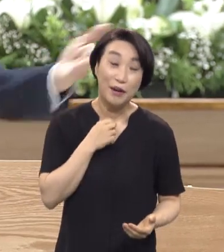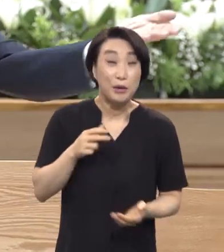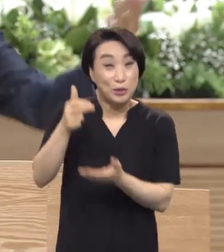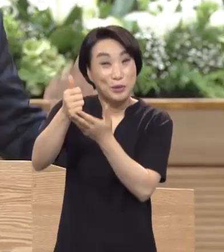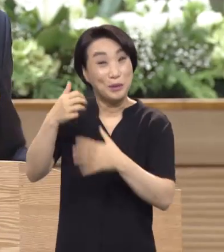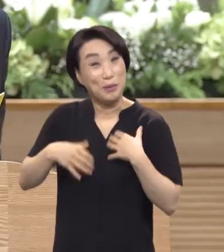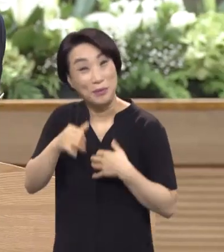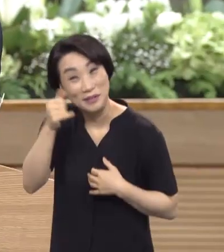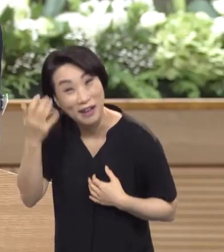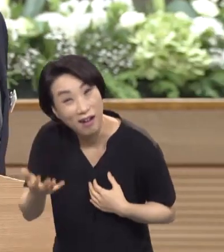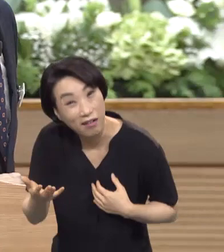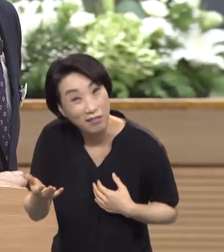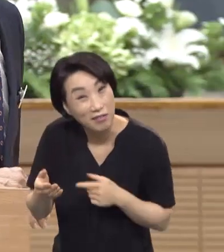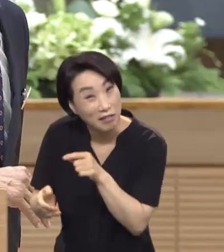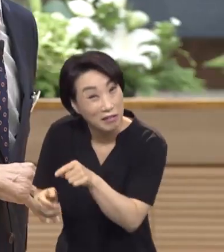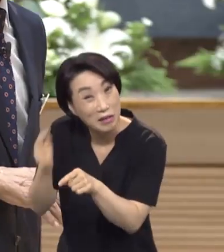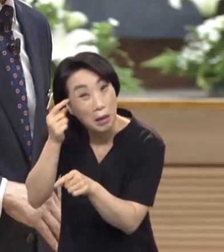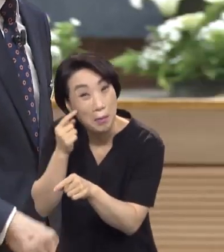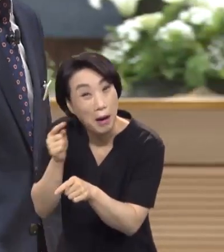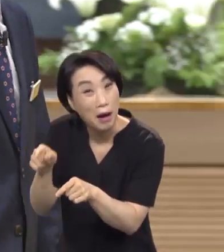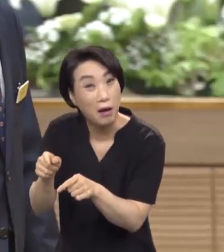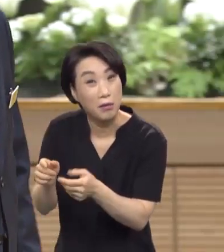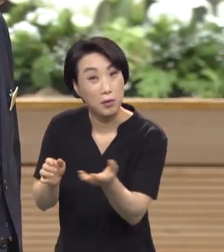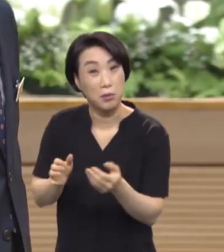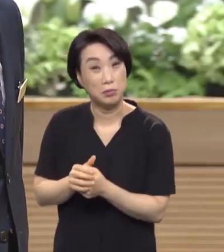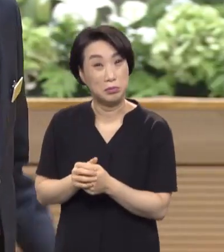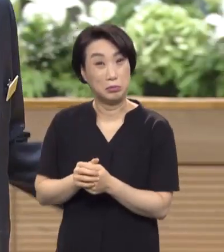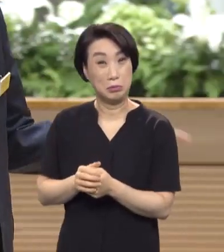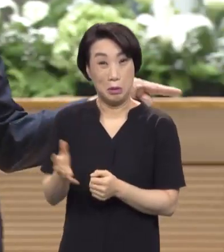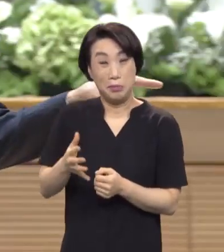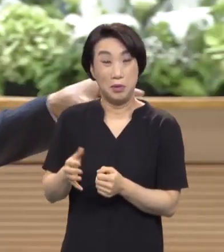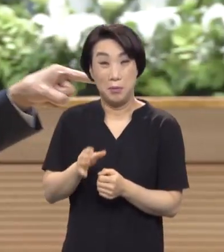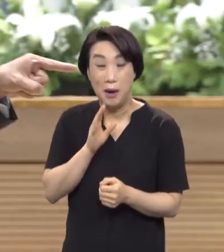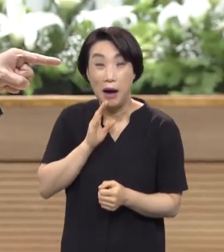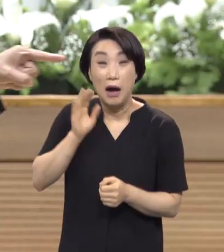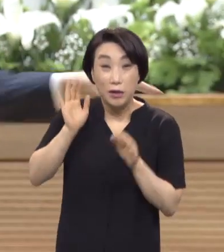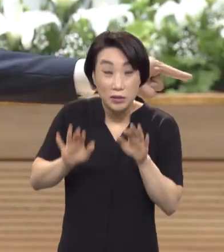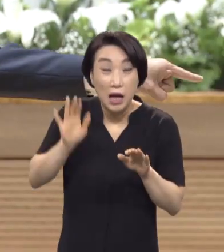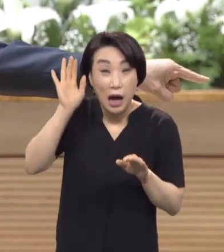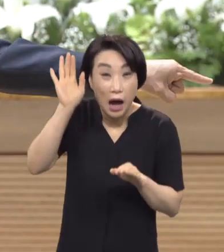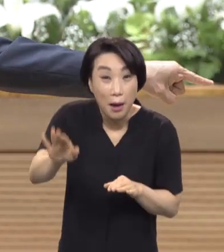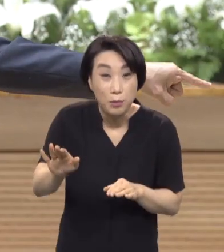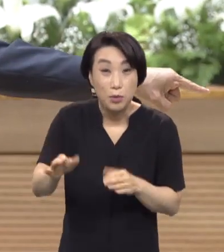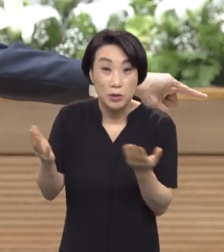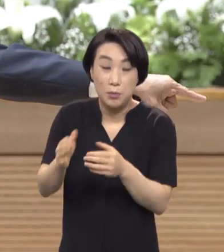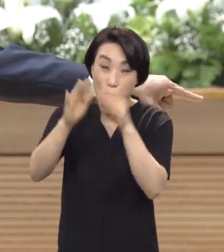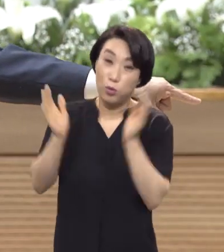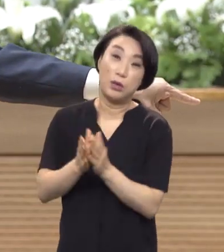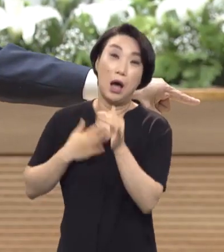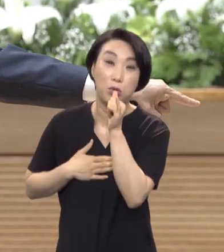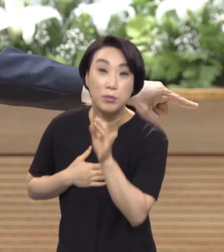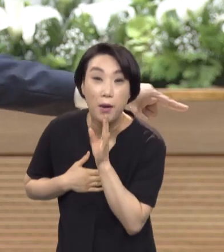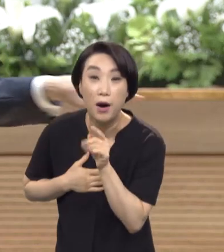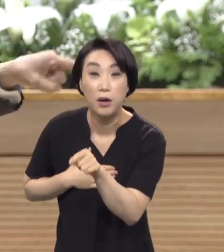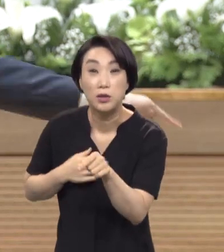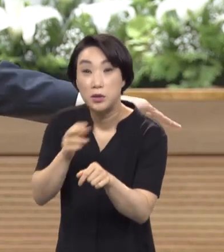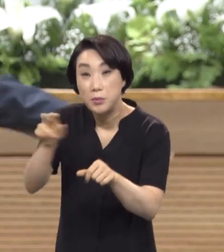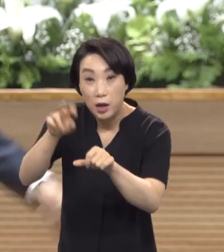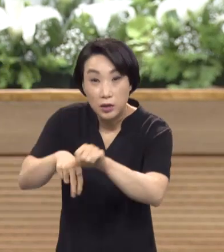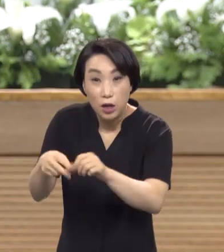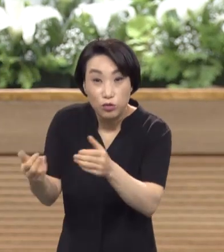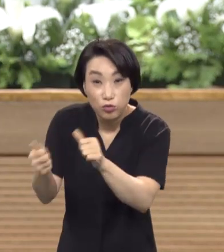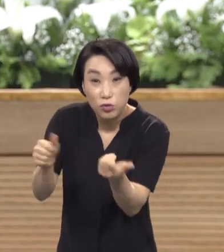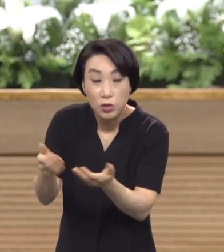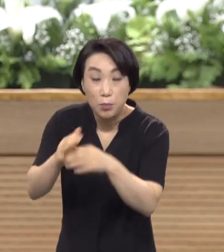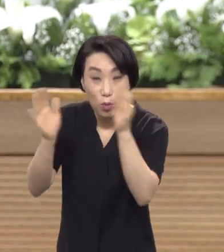주님이 무슨 기쁨이 있는 일이 있어 생각해 보세요. 앞으로 지금 많이 알잖아요. 십자가에 죽으실 일을 많이